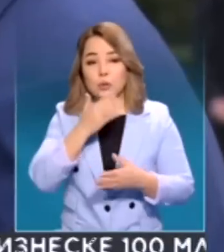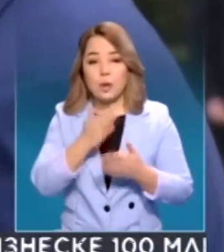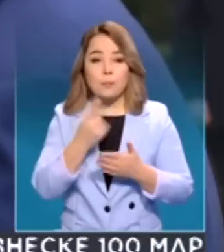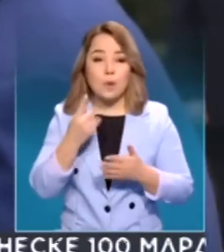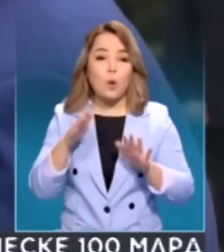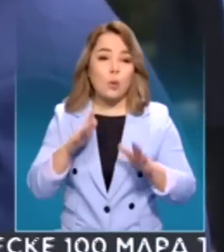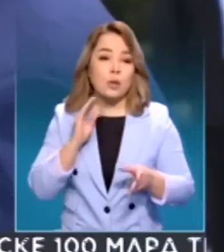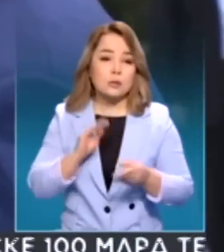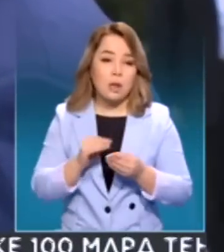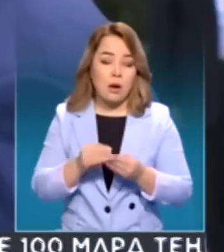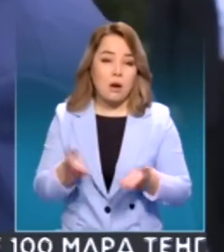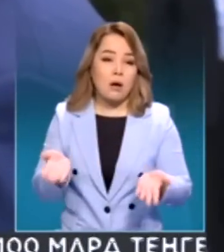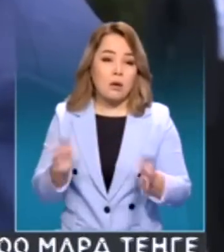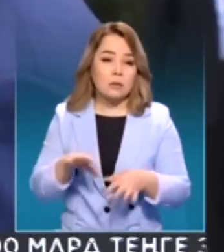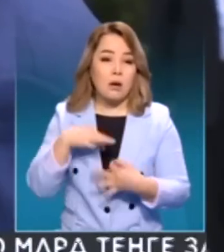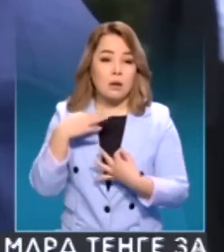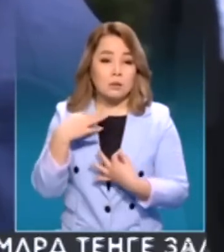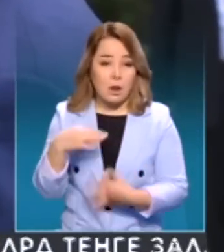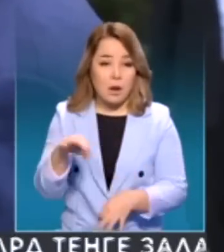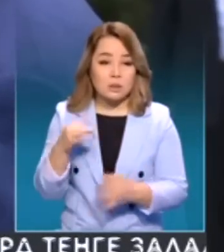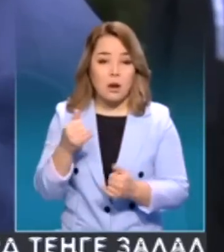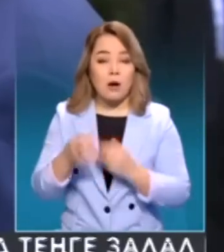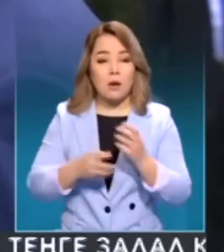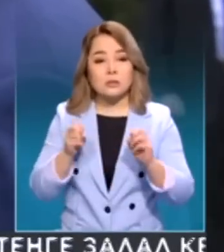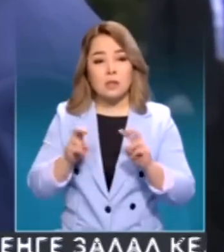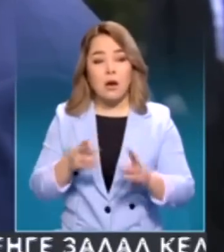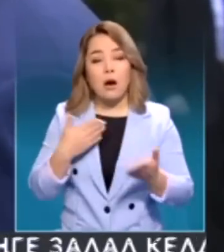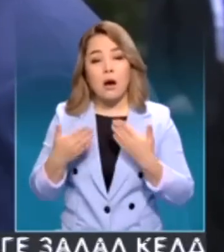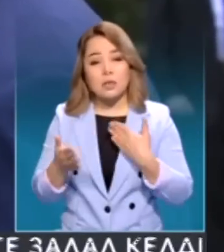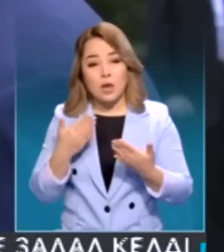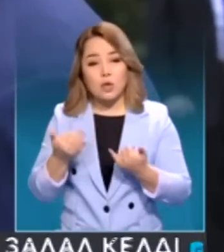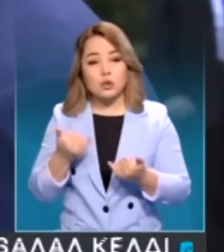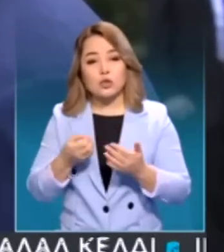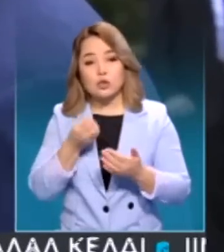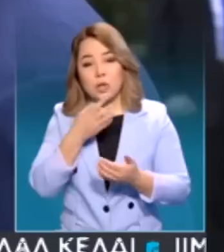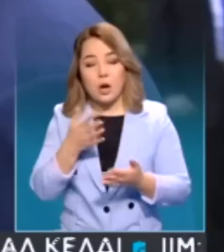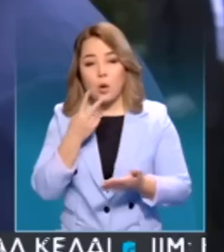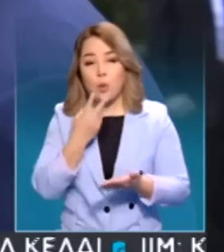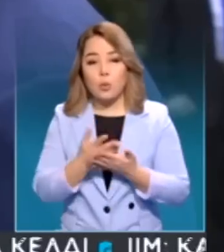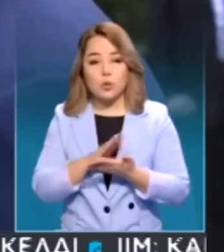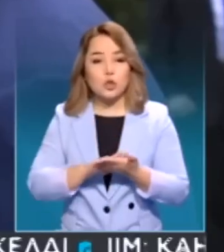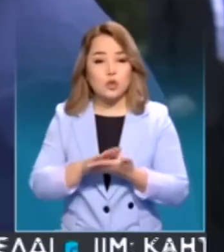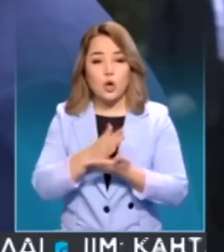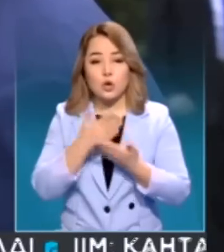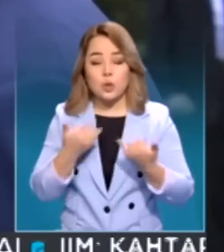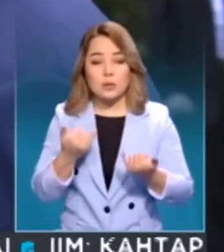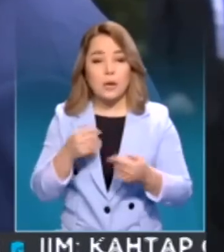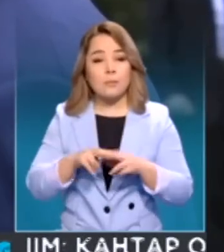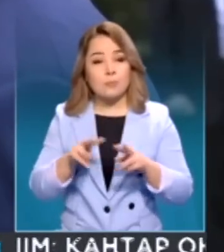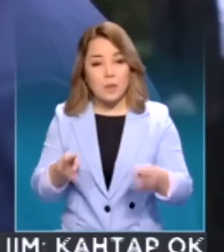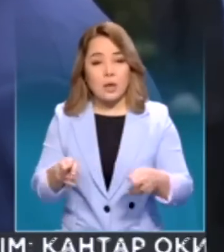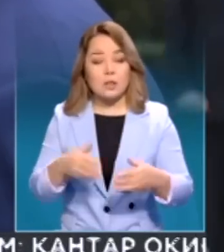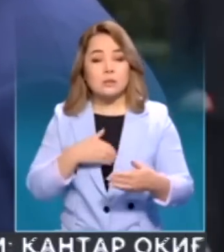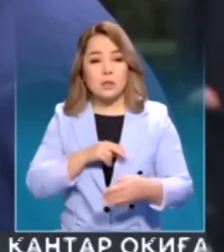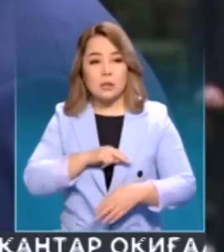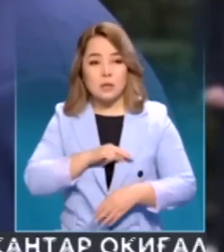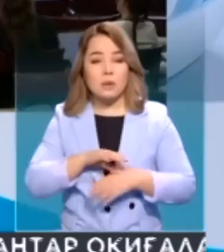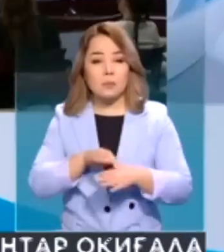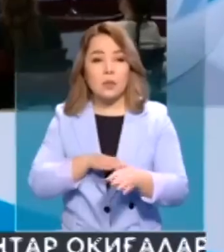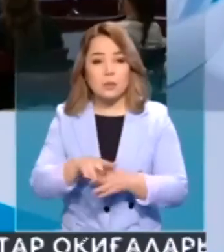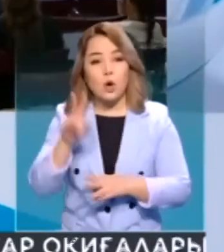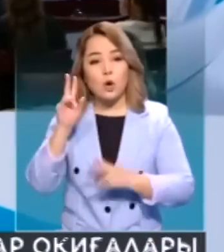бір орнымызда тұралап қалдық. Халықаралық қатынастарға салып қарасақ, бұл жақсы көрініс емес. Сондықтан олар бірге әрекет етеді деп